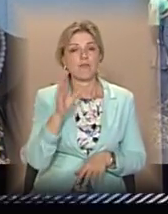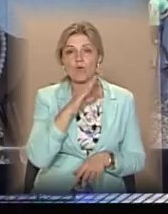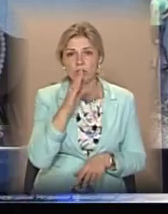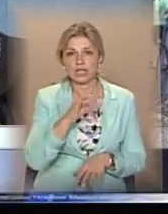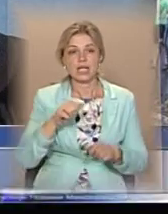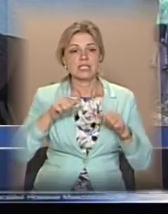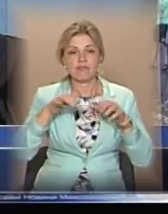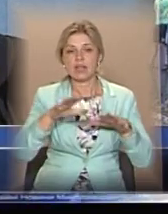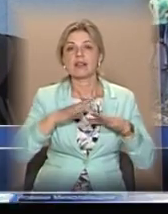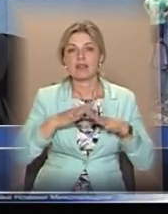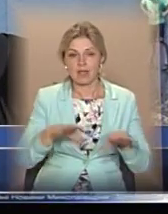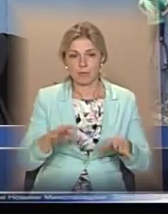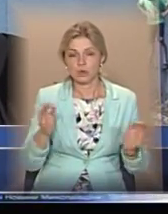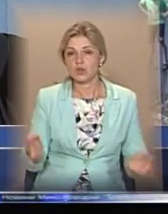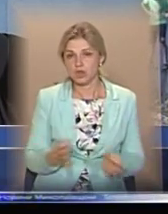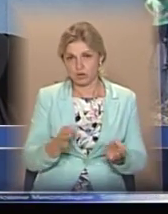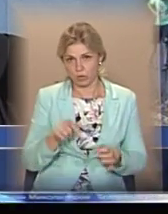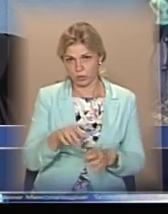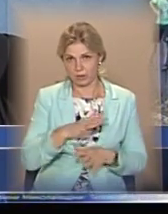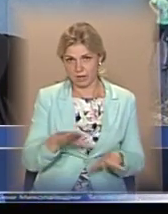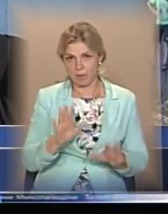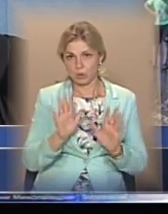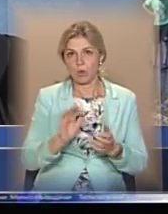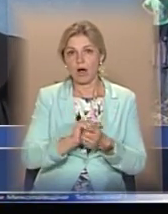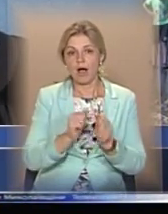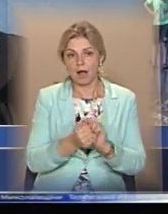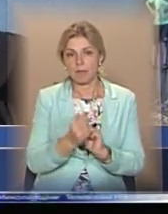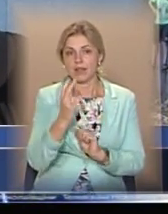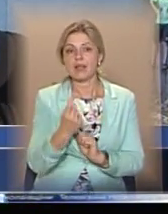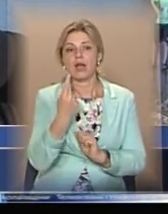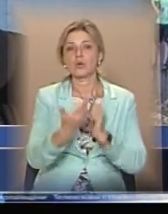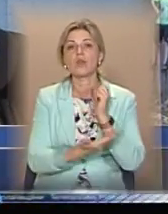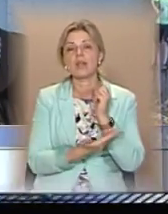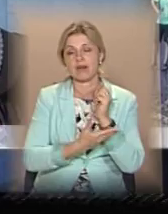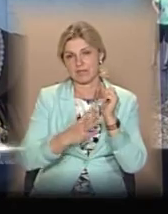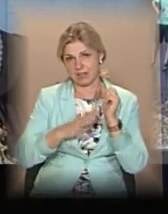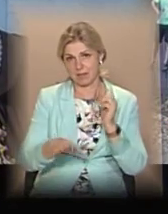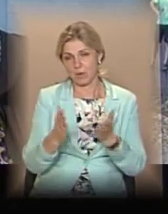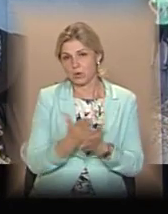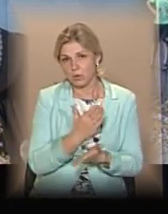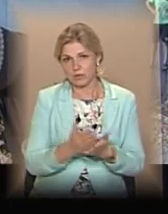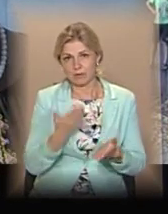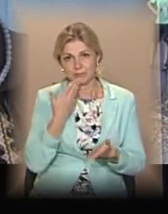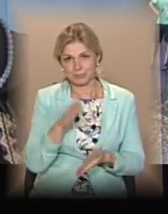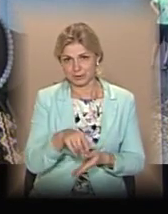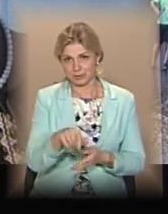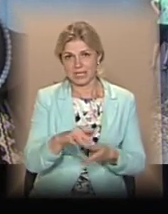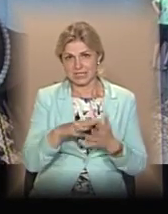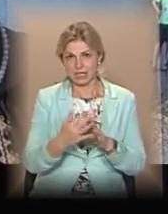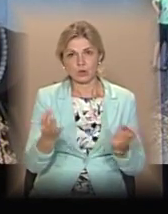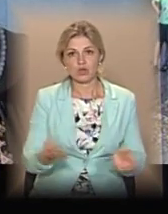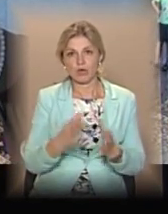тут не було. Були камінні мури, ні одного деревця тут не було, нічого зовсім не було. Потім